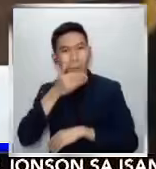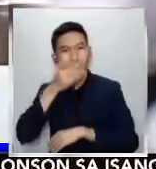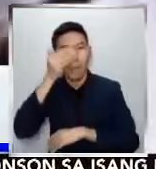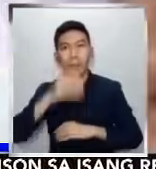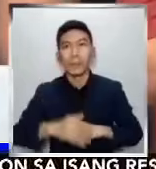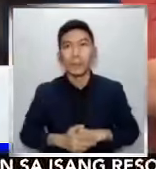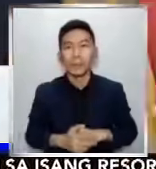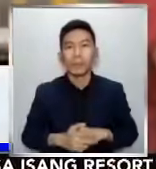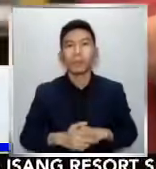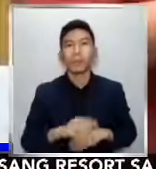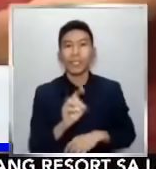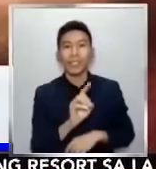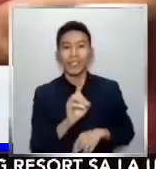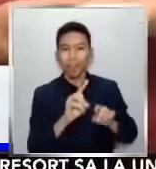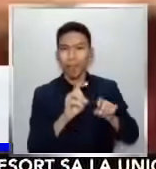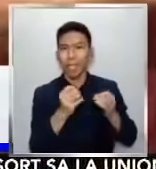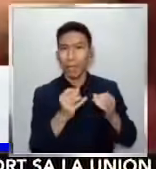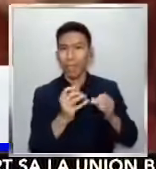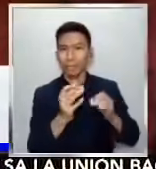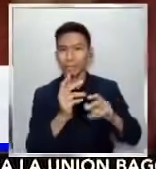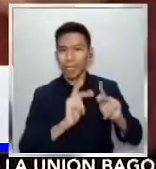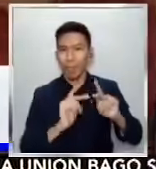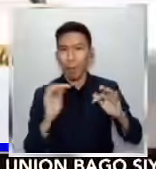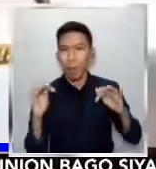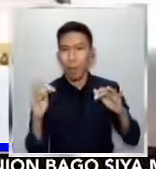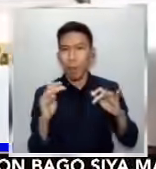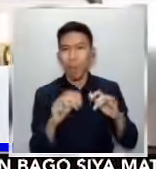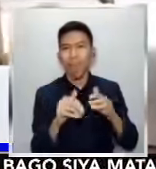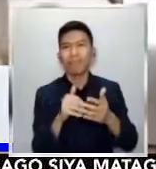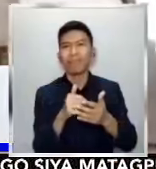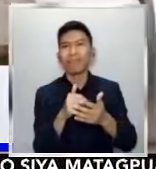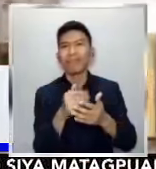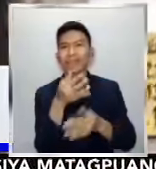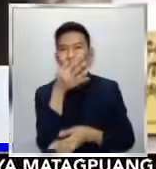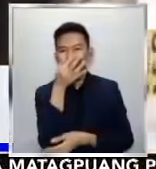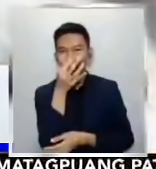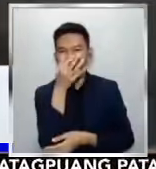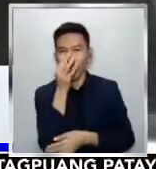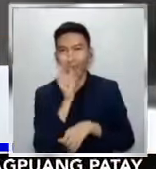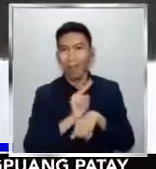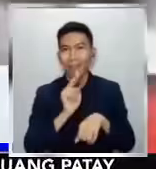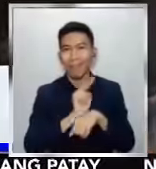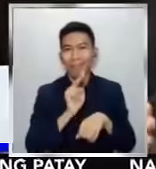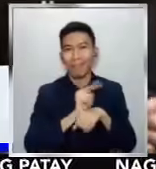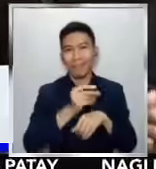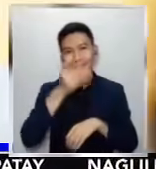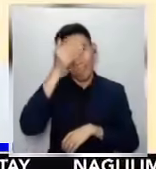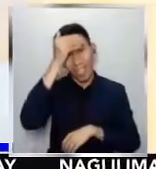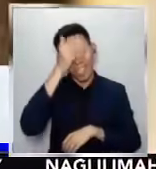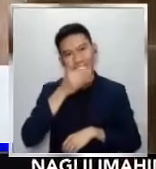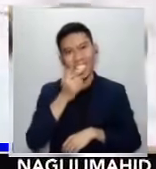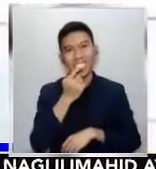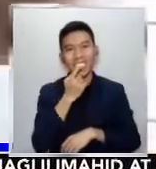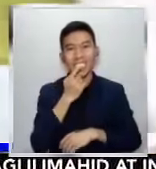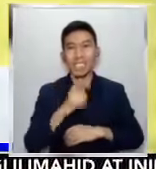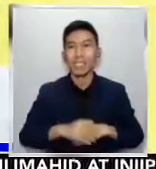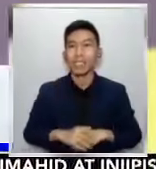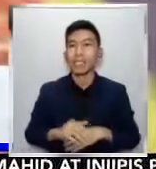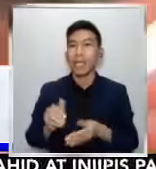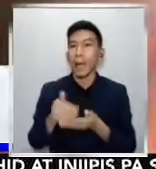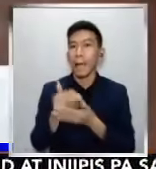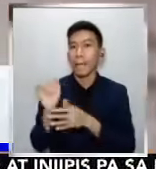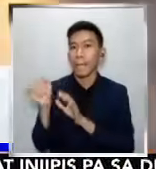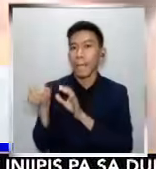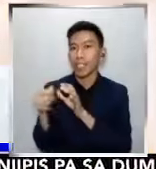Divisoria, may ilan na lang talagang nagsusuot ng face shield. Sa ilang pampublikong jeep naman na may tuturing na close contact